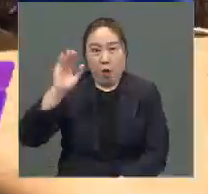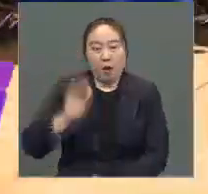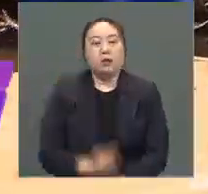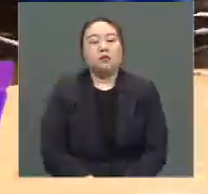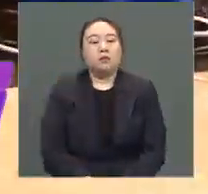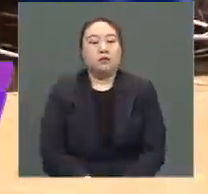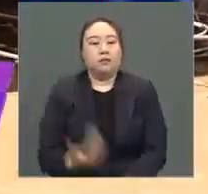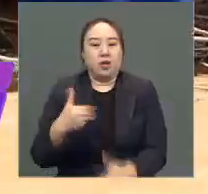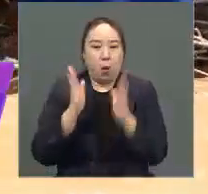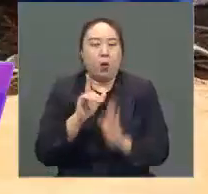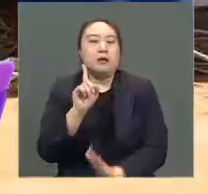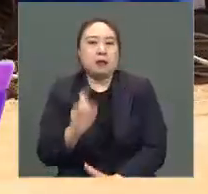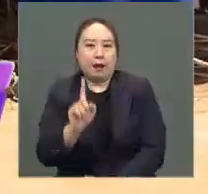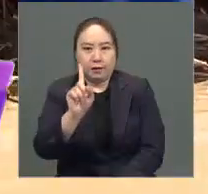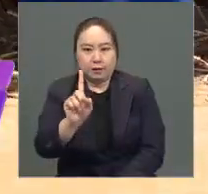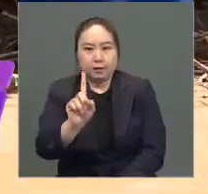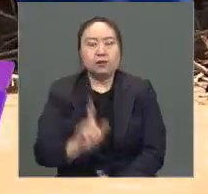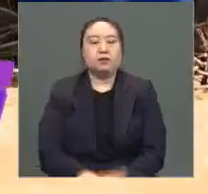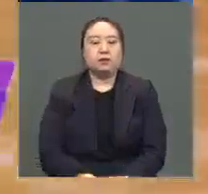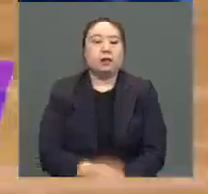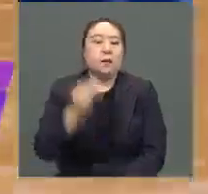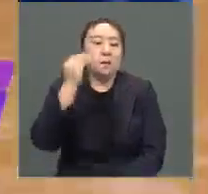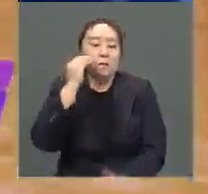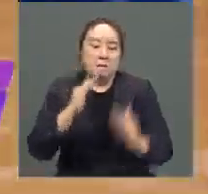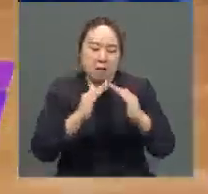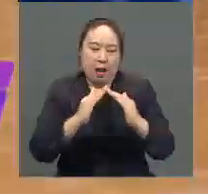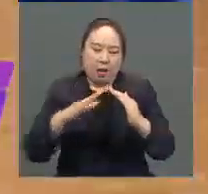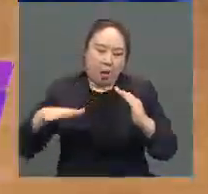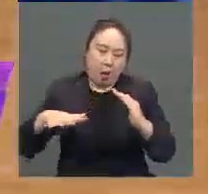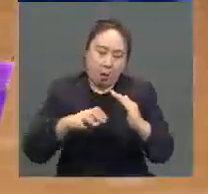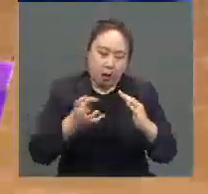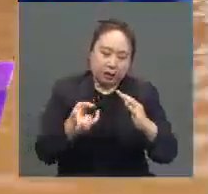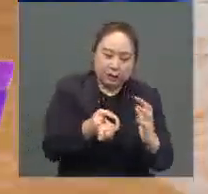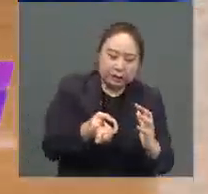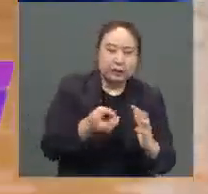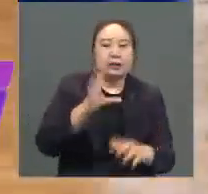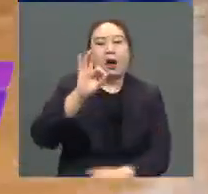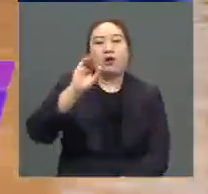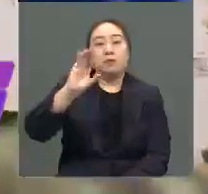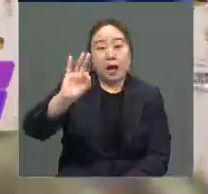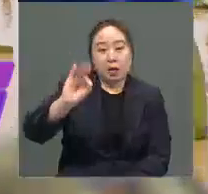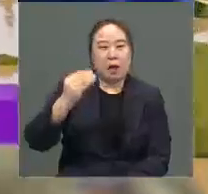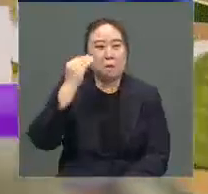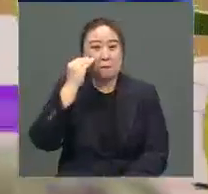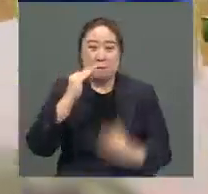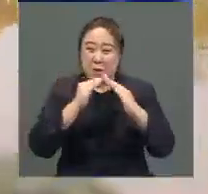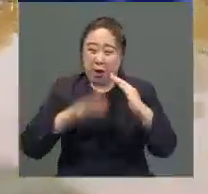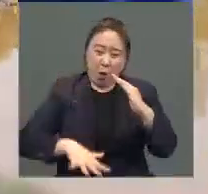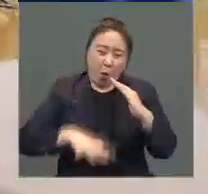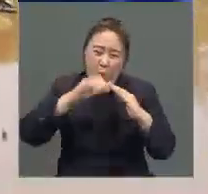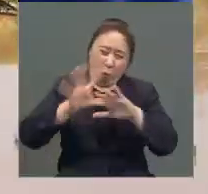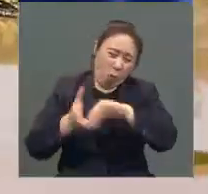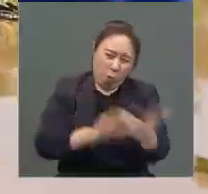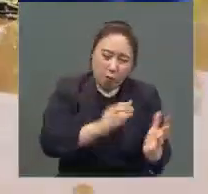นมีผู้เสียชีวิต1คนนะคะบ้านเรือนเสียหายบางส่วน99หลังแล้วก็มีบ้านเรือนเสียหายทั้งหลัง3